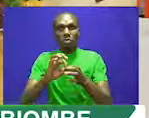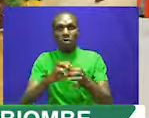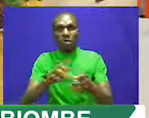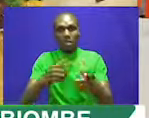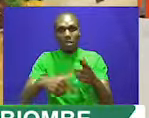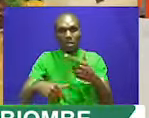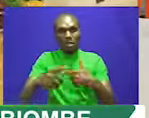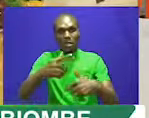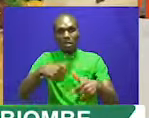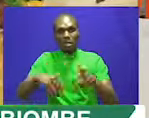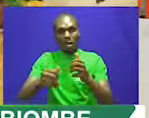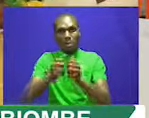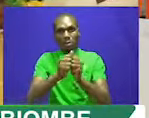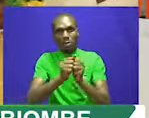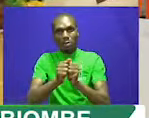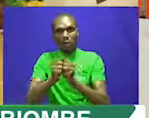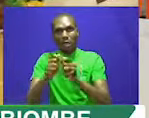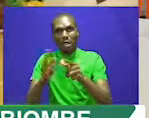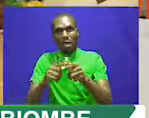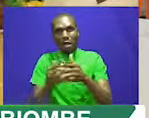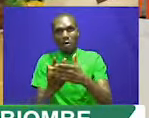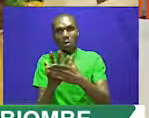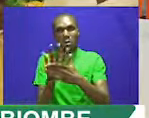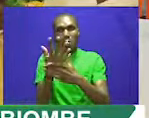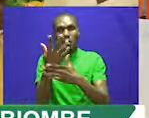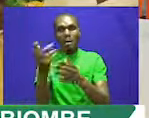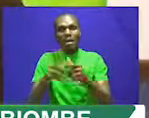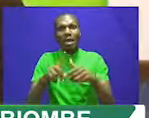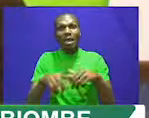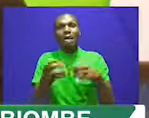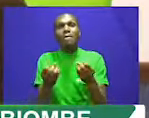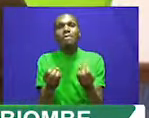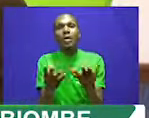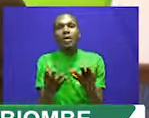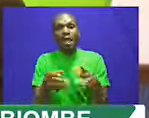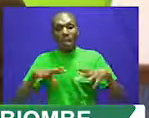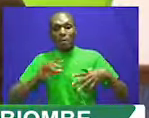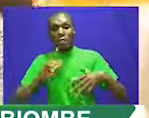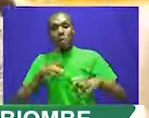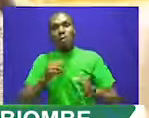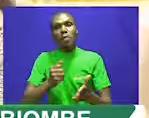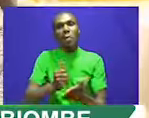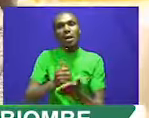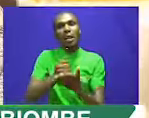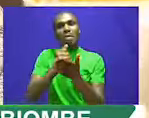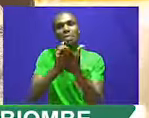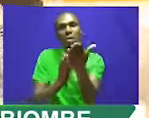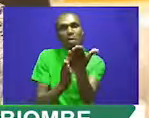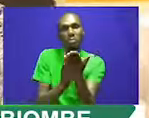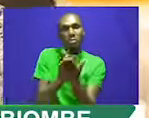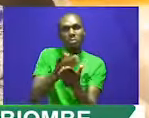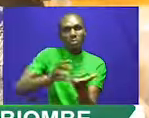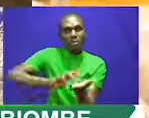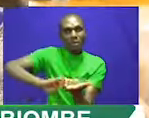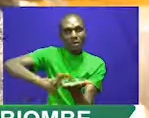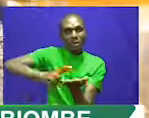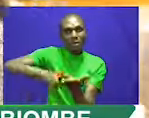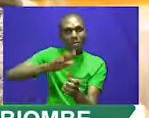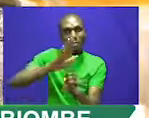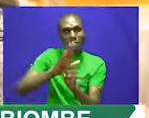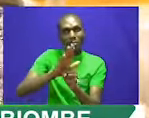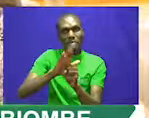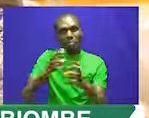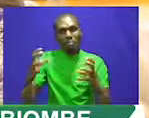eliyowe kinya nero enchira ya bene asaba ntabange abo bakonye kire wetera okwelikya ase ebyombe byo kuba